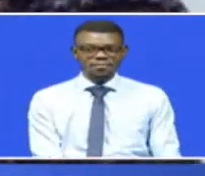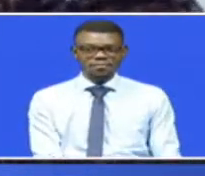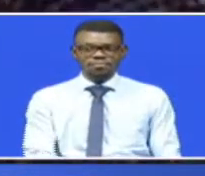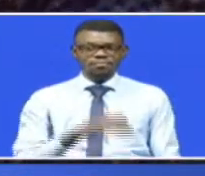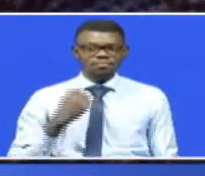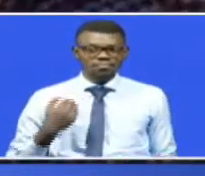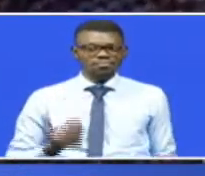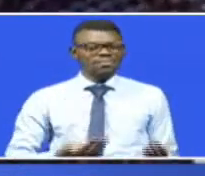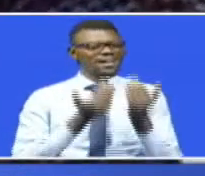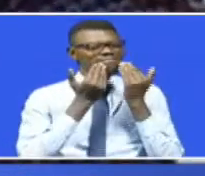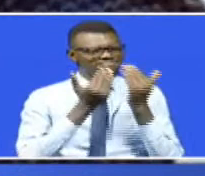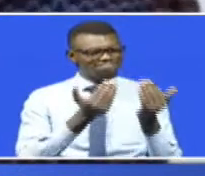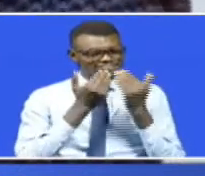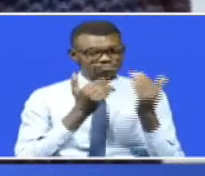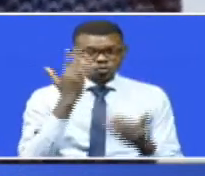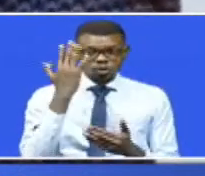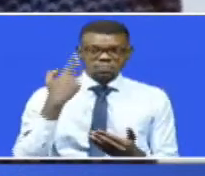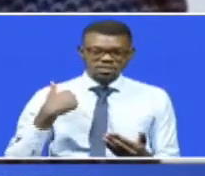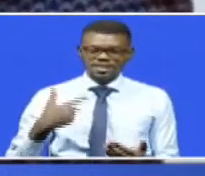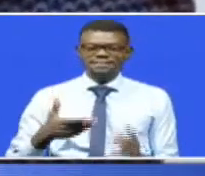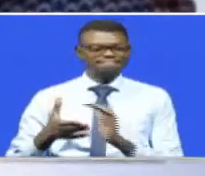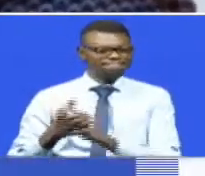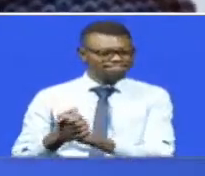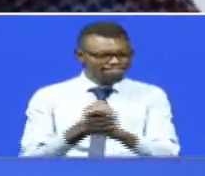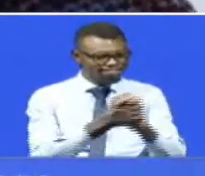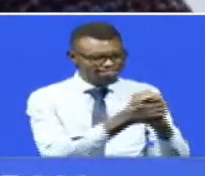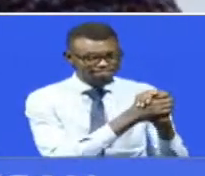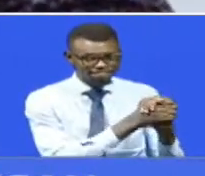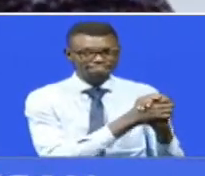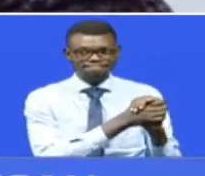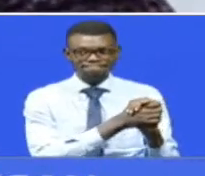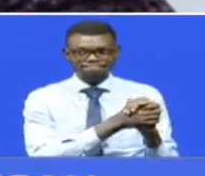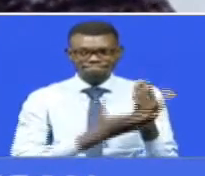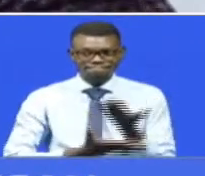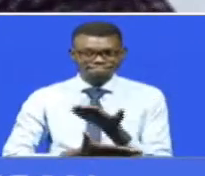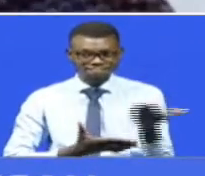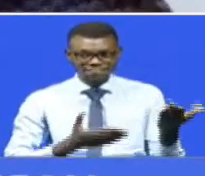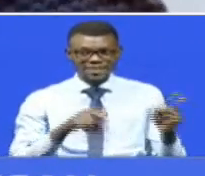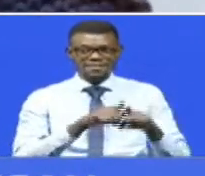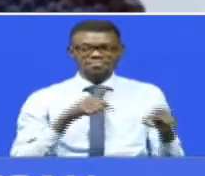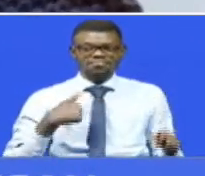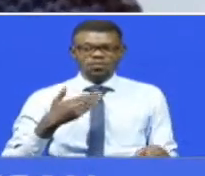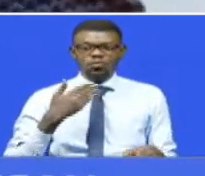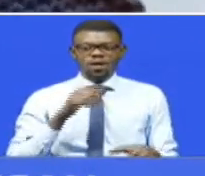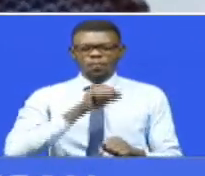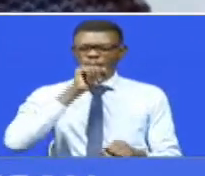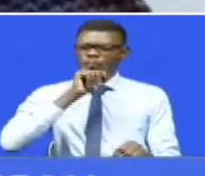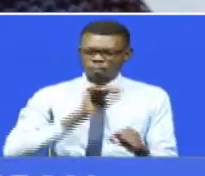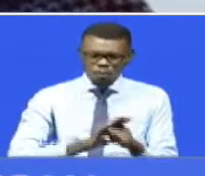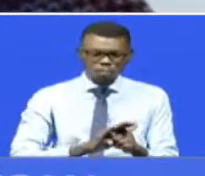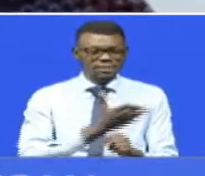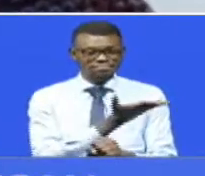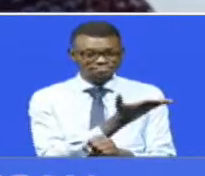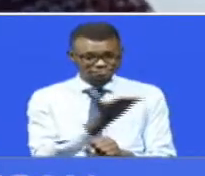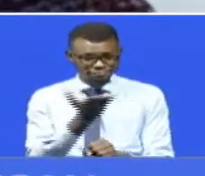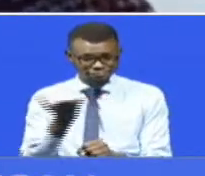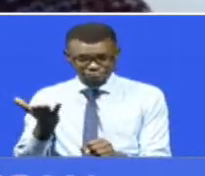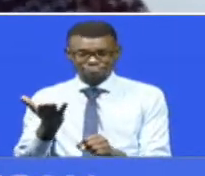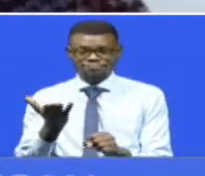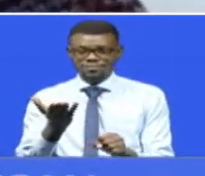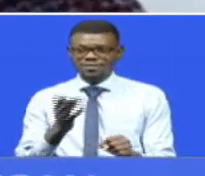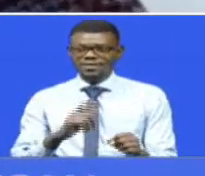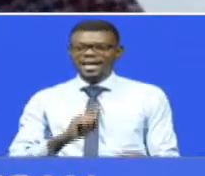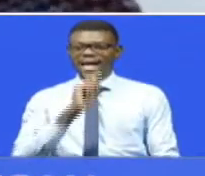Ninawashukuru kwamba nimeweza kusimama tumesalimiana. Nalotaka kuhakikishia ndugu zangu, Tanzania